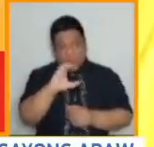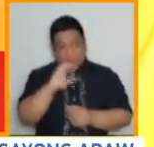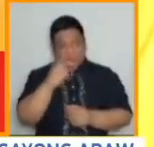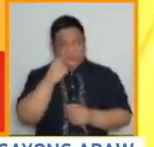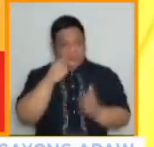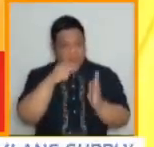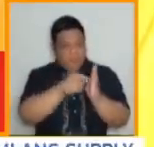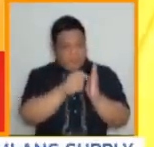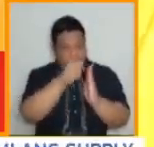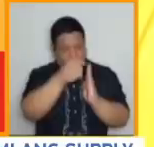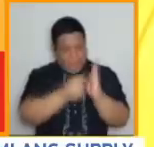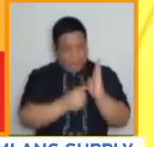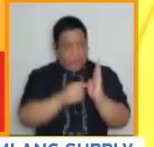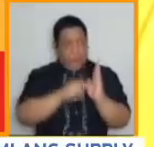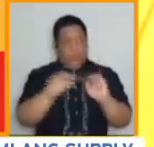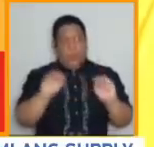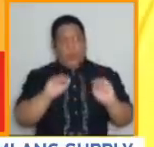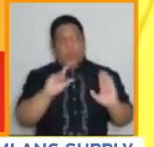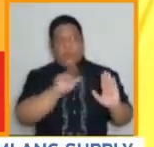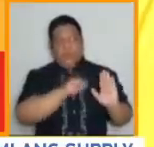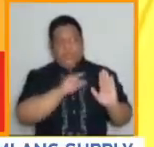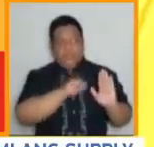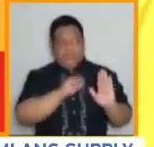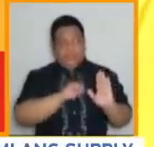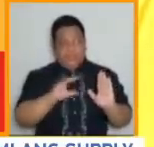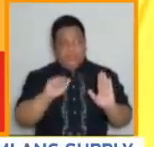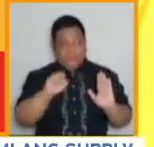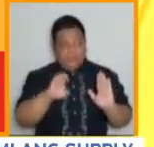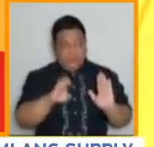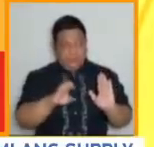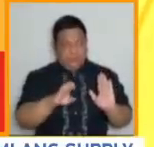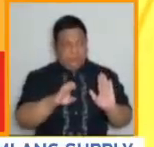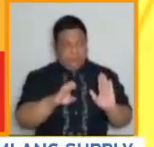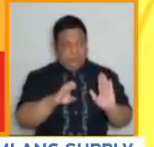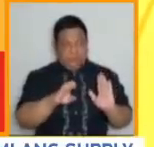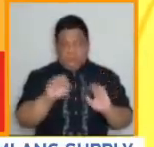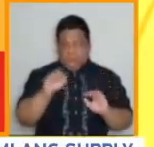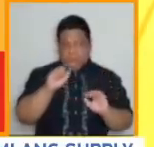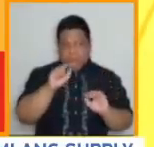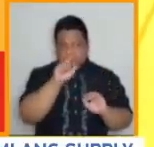siya na-convict. So pwede niya i-correct lang yon.